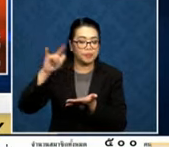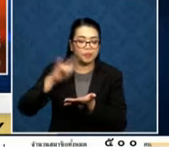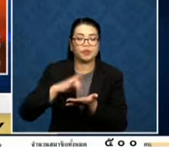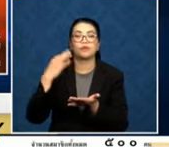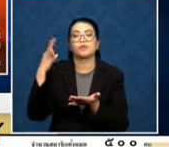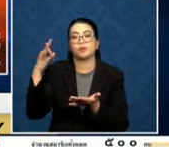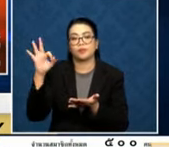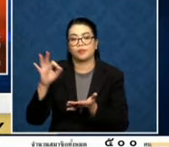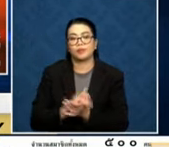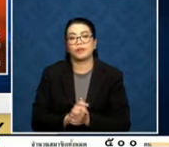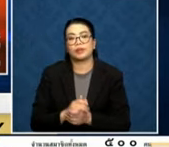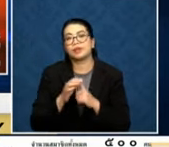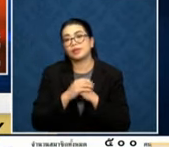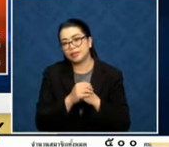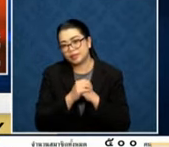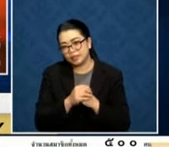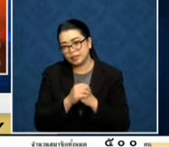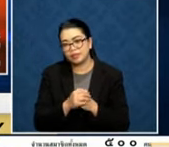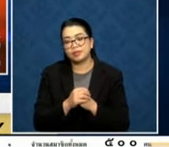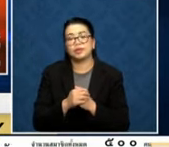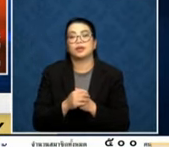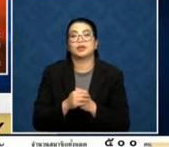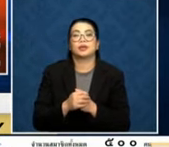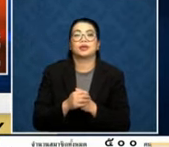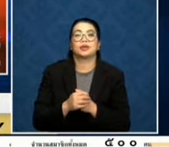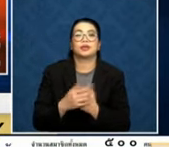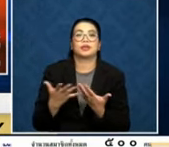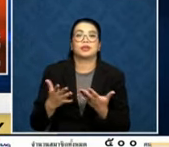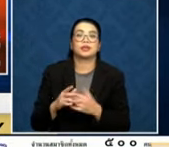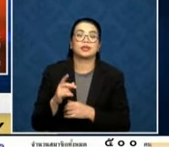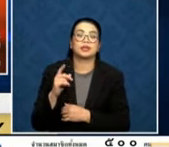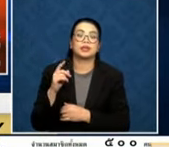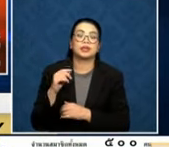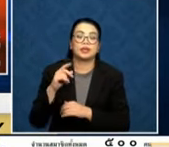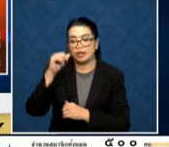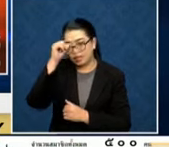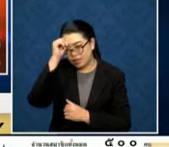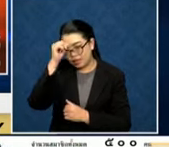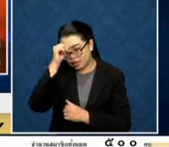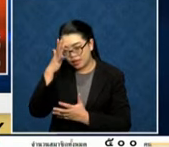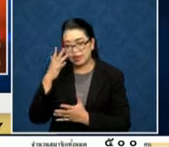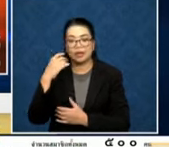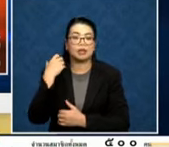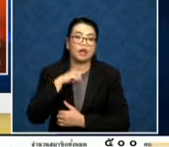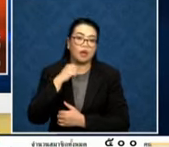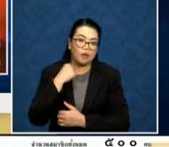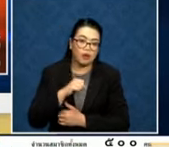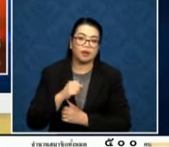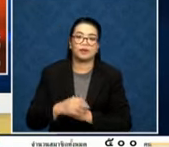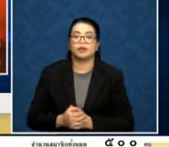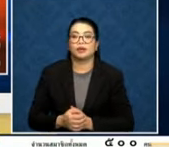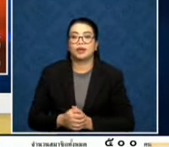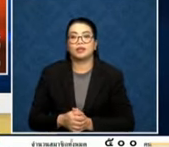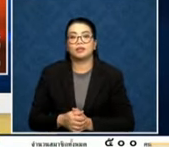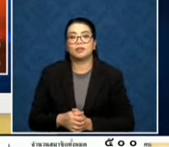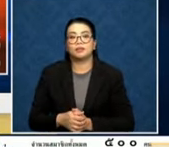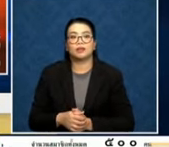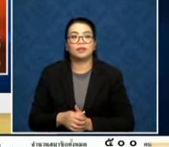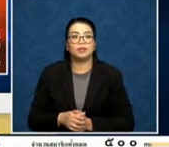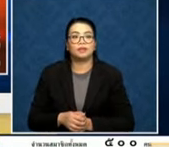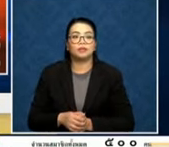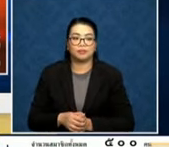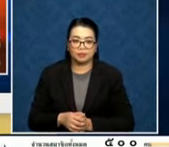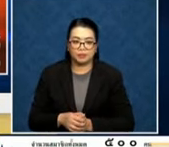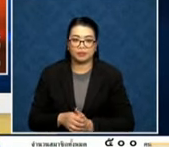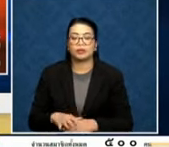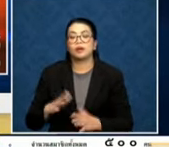ประเทศนะครับเช่นประเทศจีนนะครับคาทักสถานอินเดียแล้วก็ไต้หวันครับทำให้ประเทศไทยเนี่ยกลายเป็นศูนย์กลางการเดินทาง